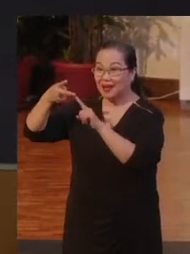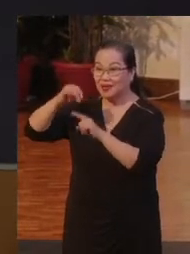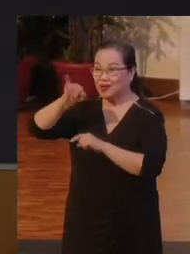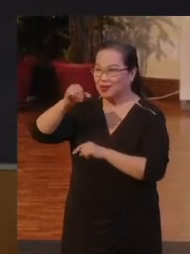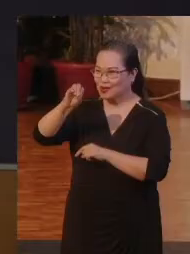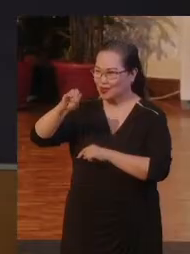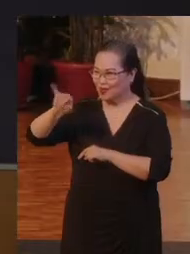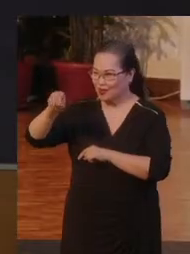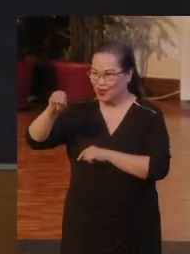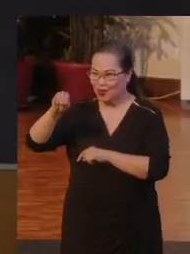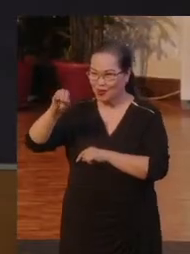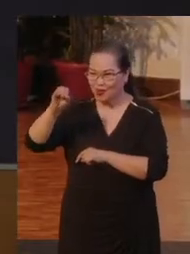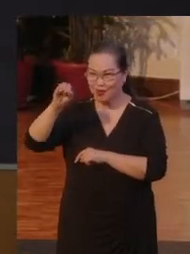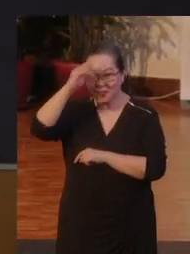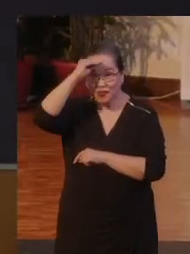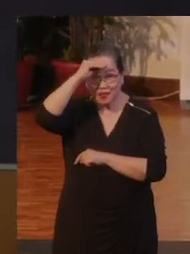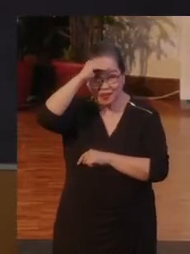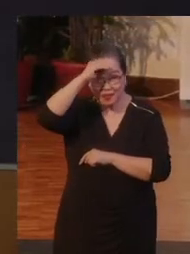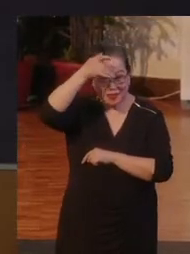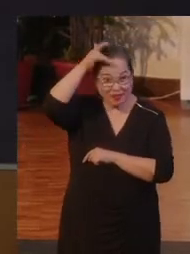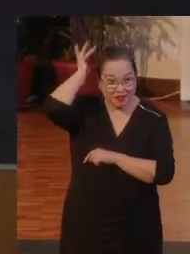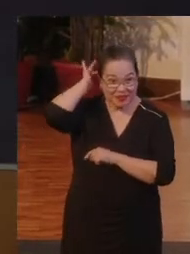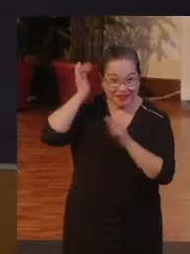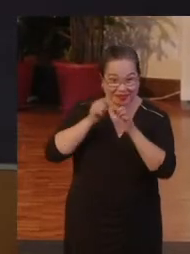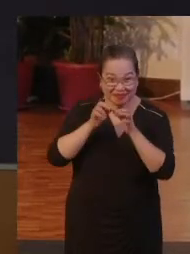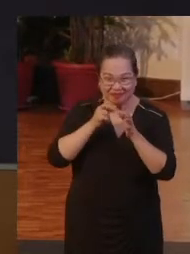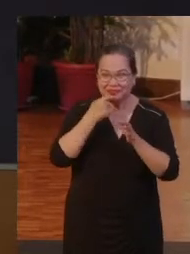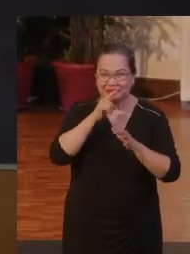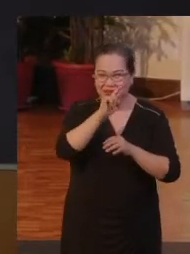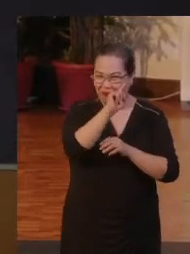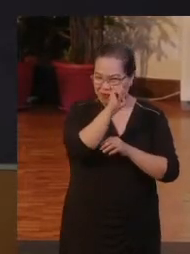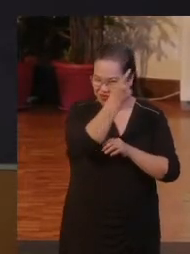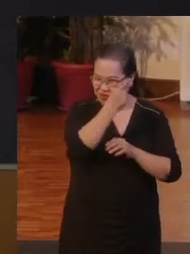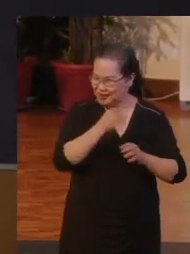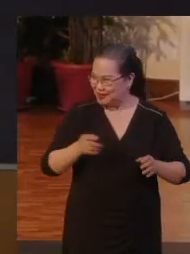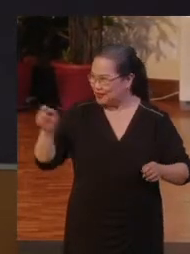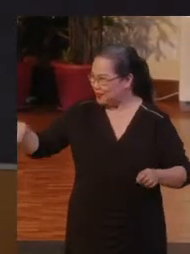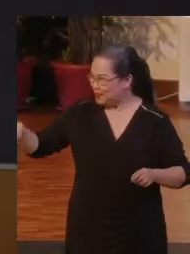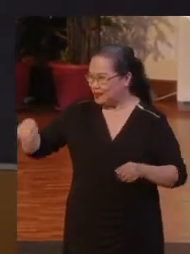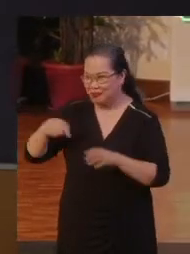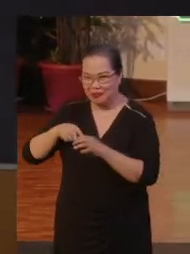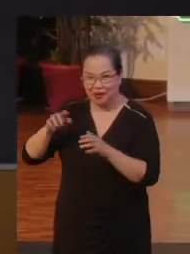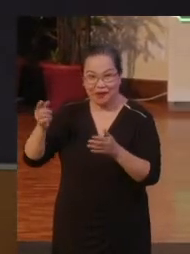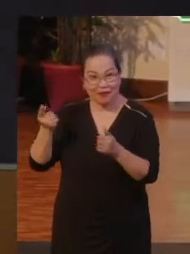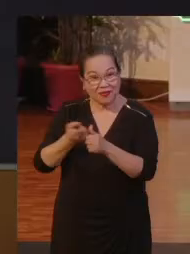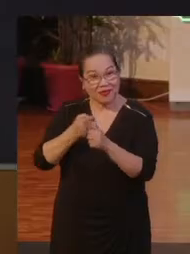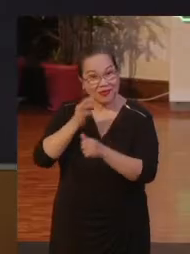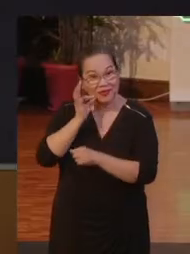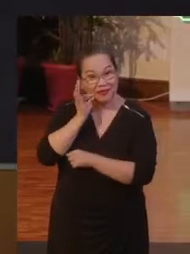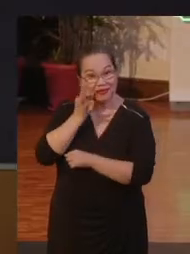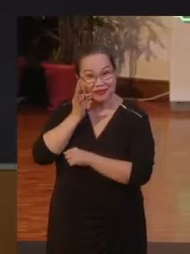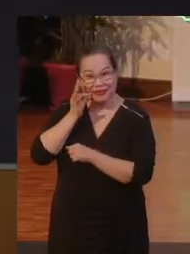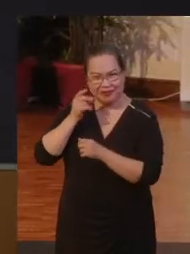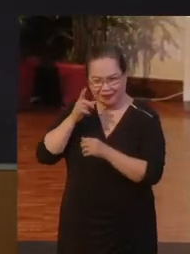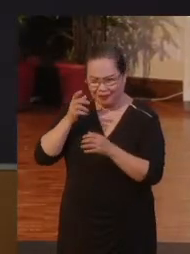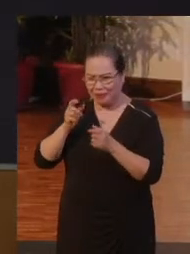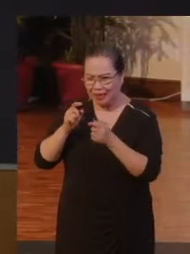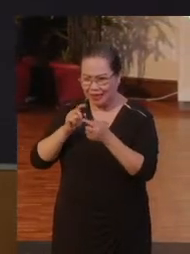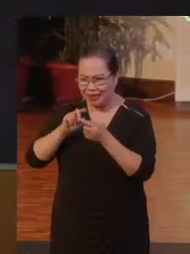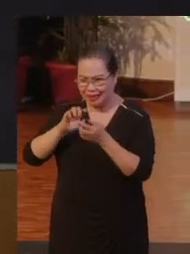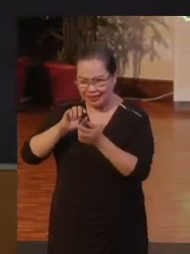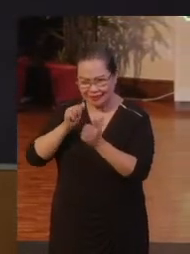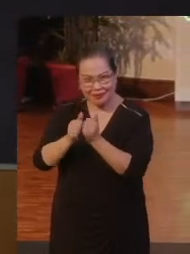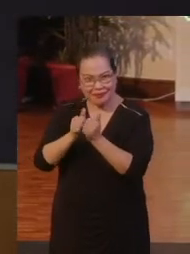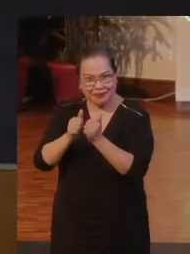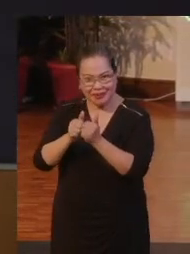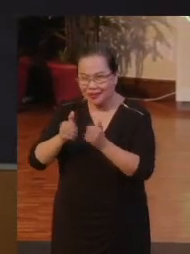Jojo. Dahil siya po ang unang bunga siguro ng ating